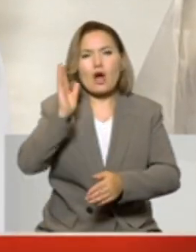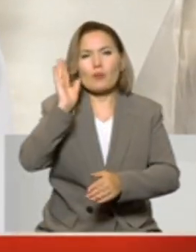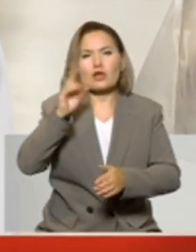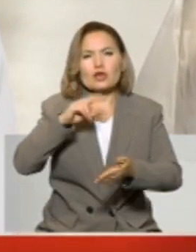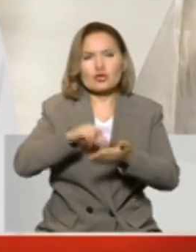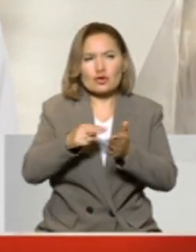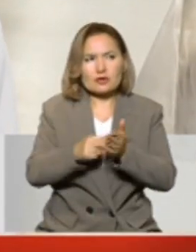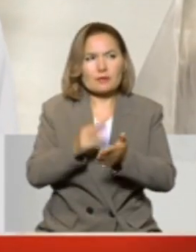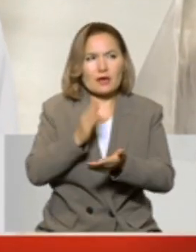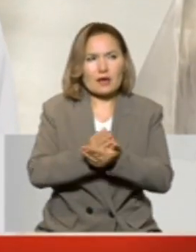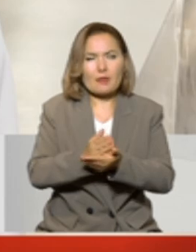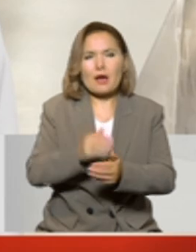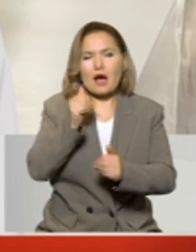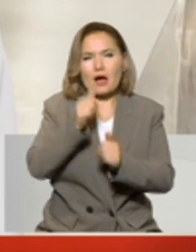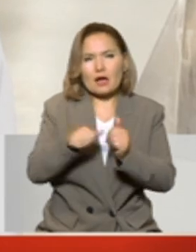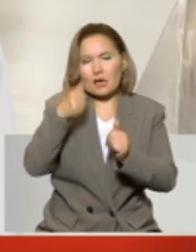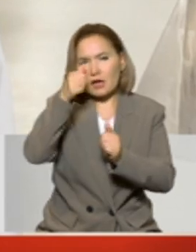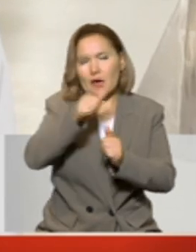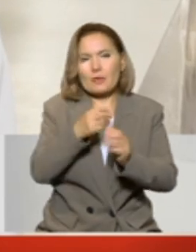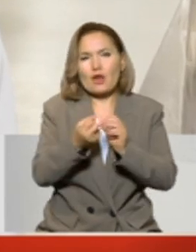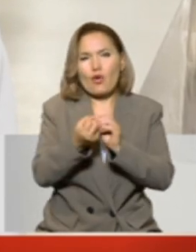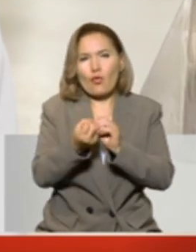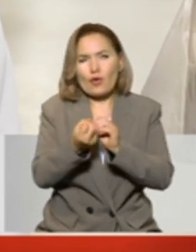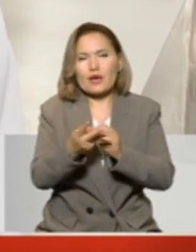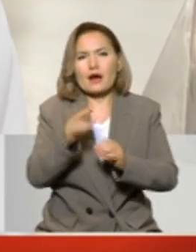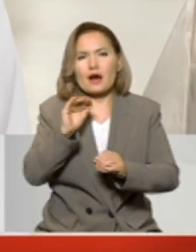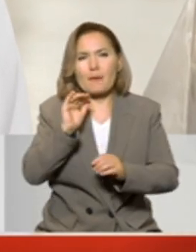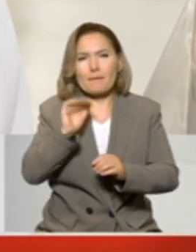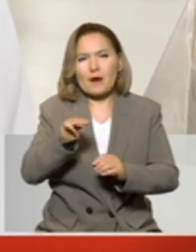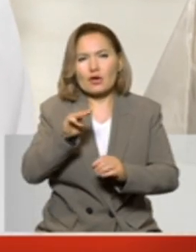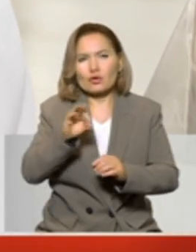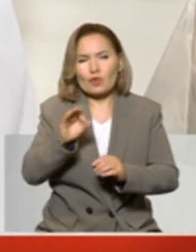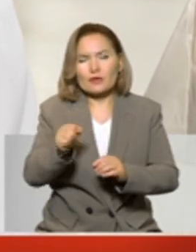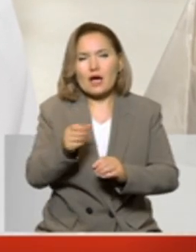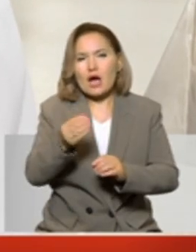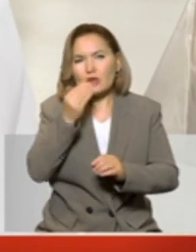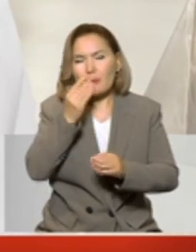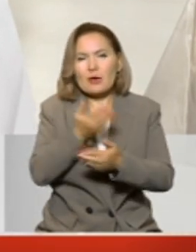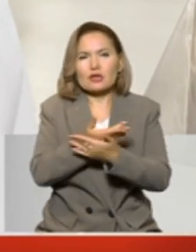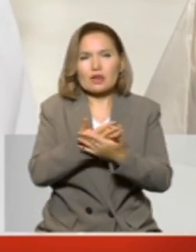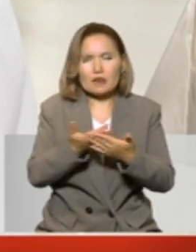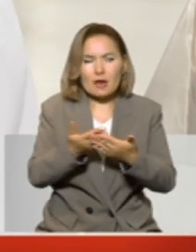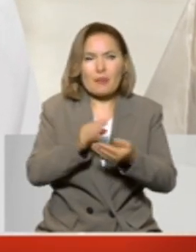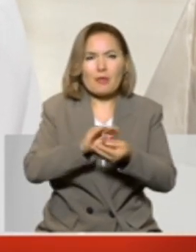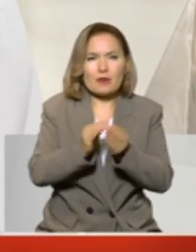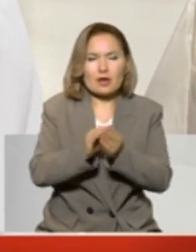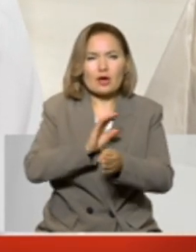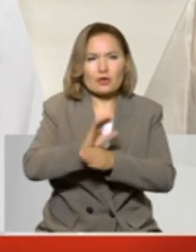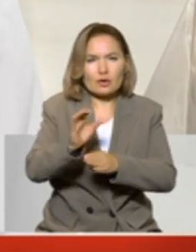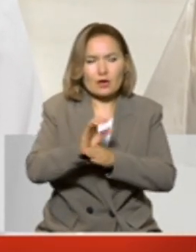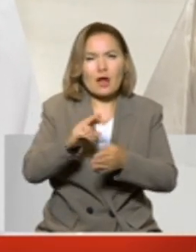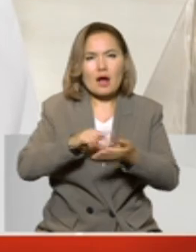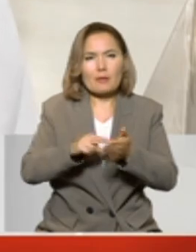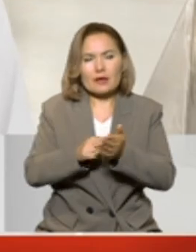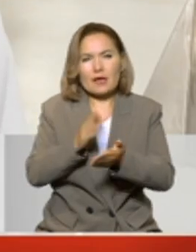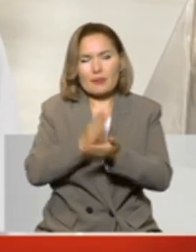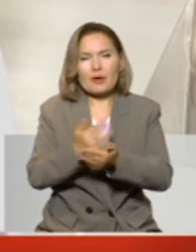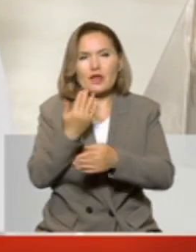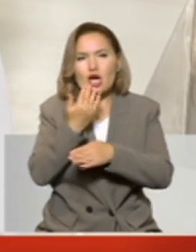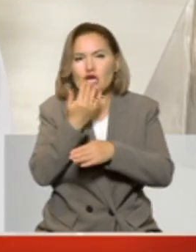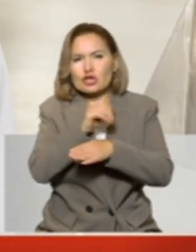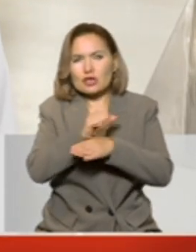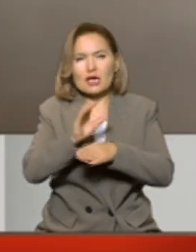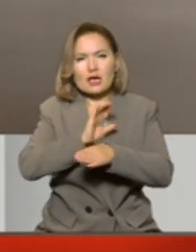кетсек, жылына 10-12 мың тонна тағамды шығару, екіншіден экспортқа